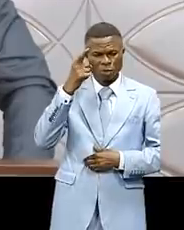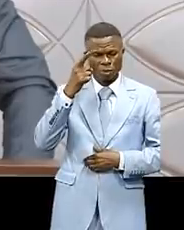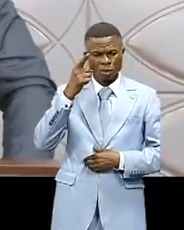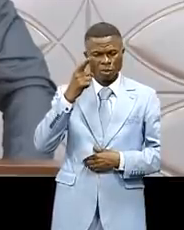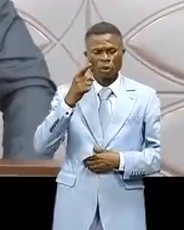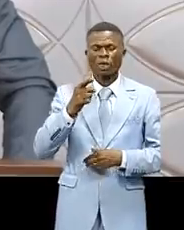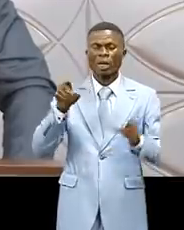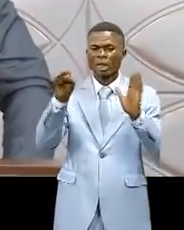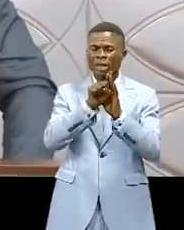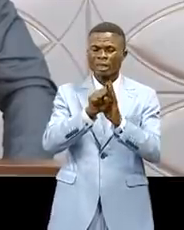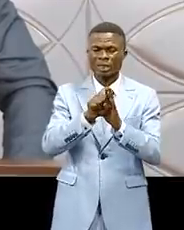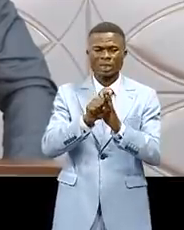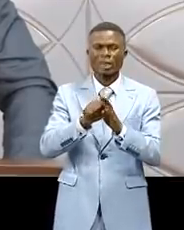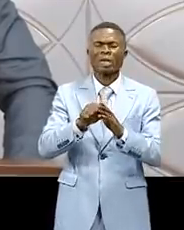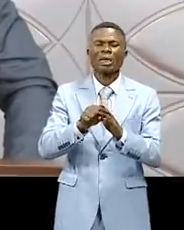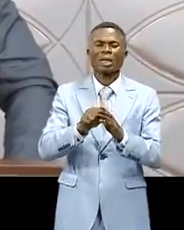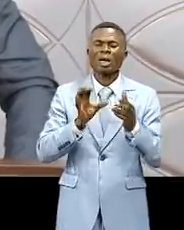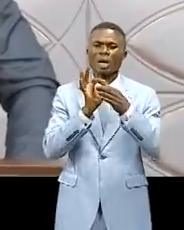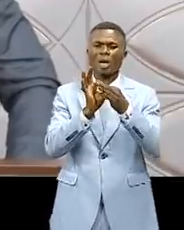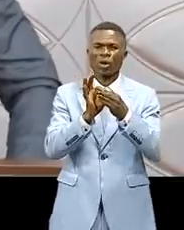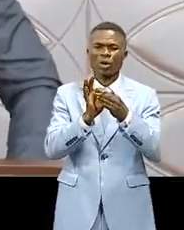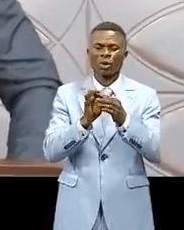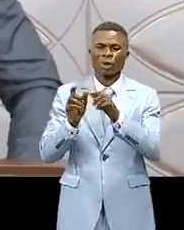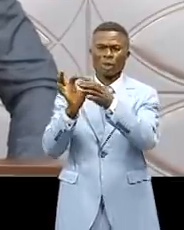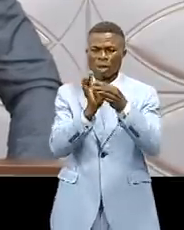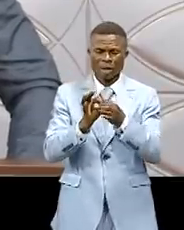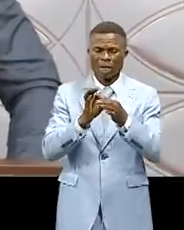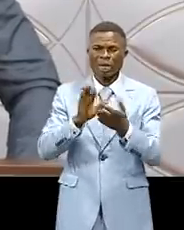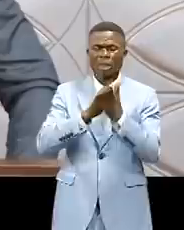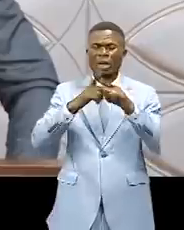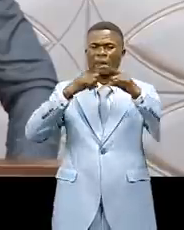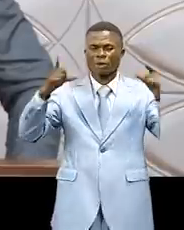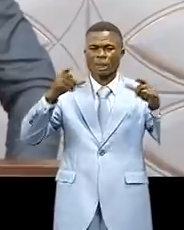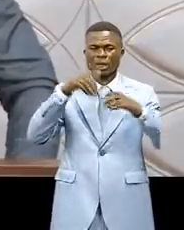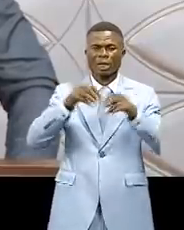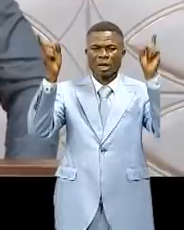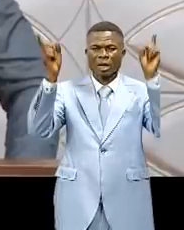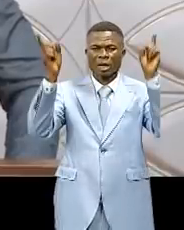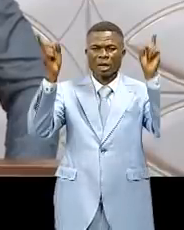symbolique notre attachement à l'unité à la grandeur de l'afrique